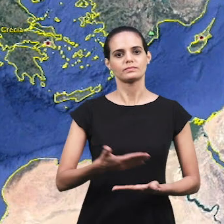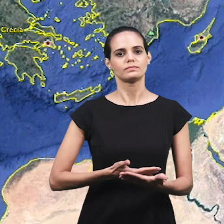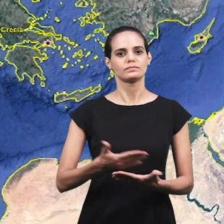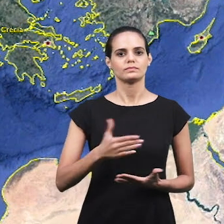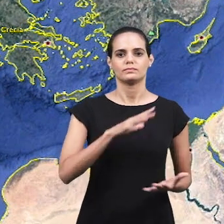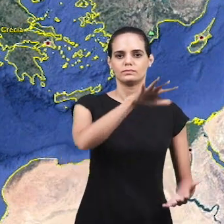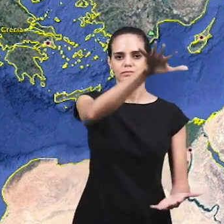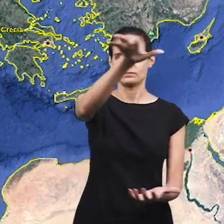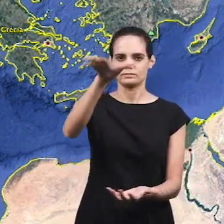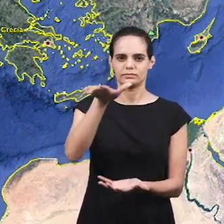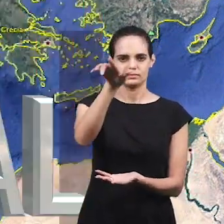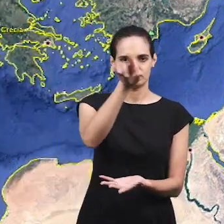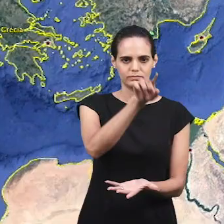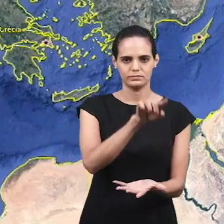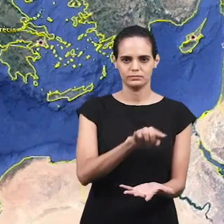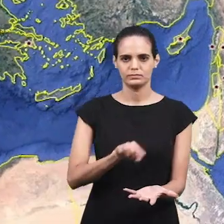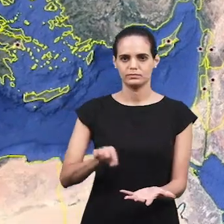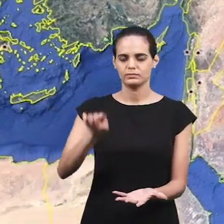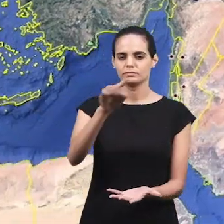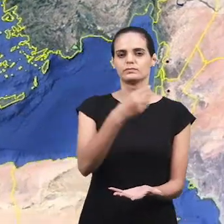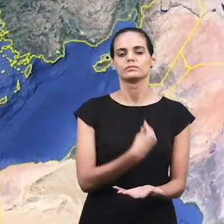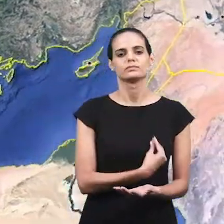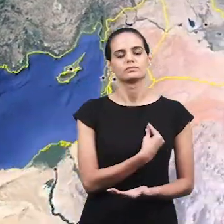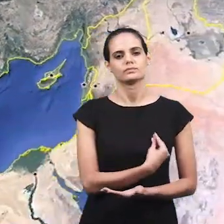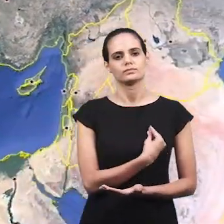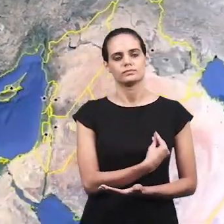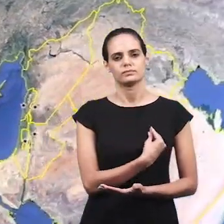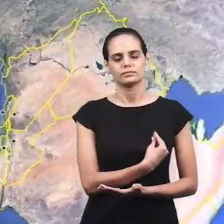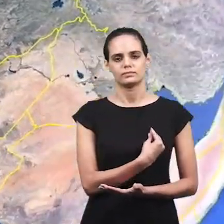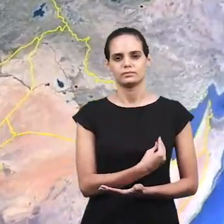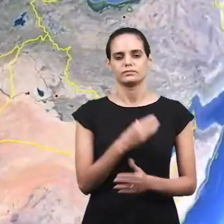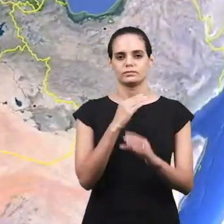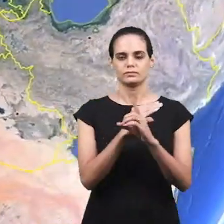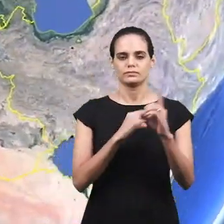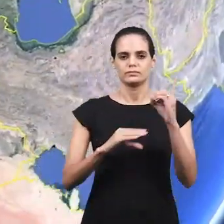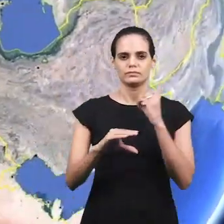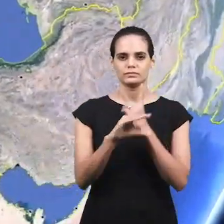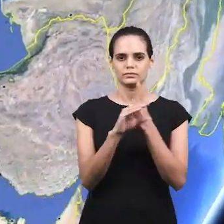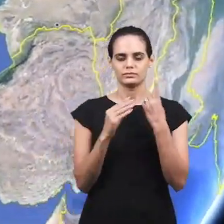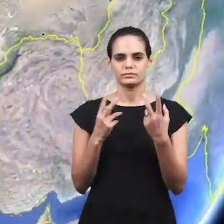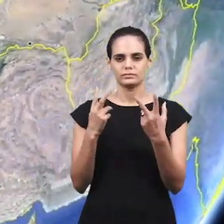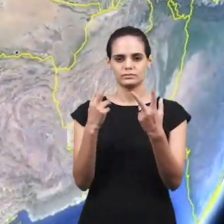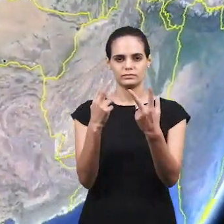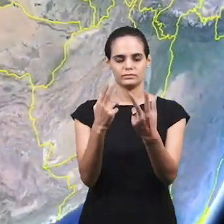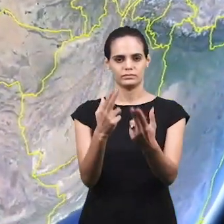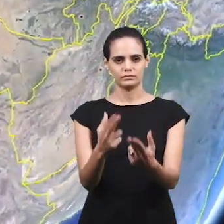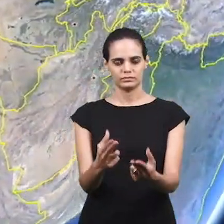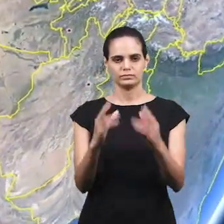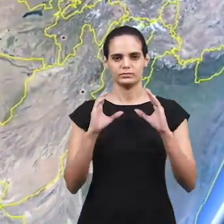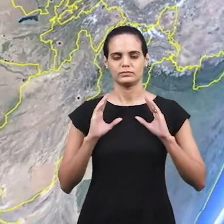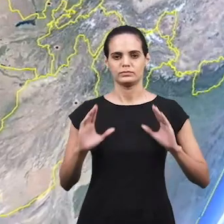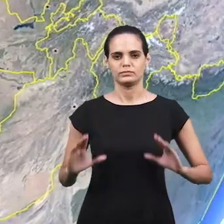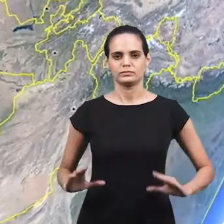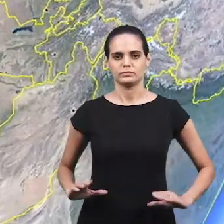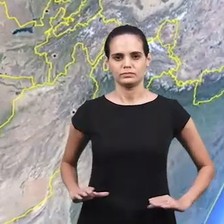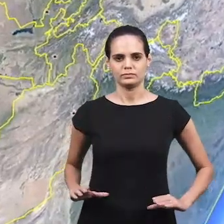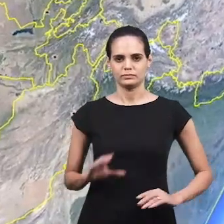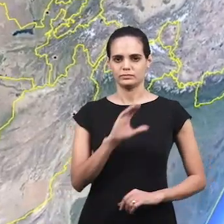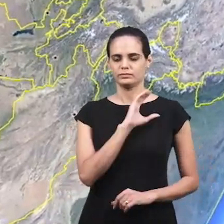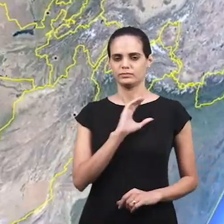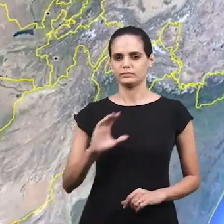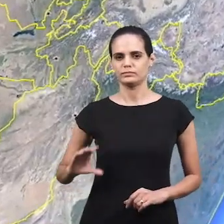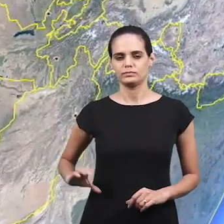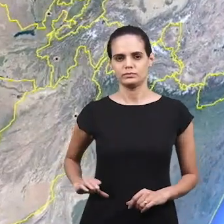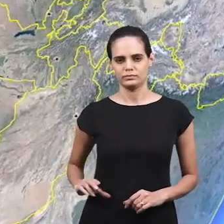Irmãos de todas as Des frères et sœurs de toutes les parties du monde participent d'un même culte, ensemble, dans un